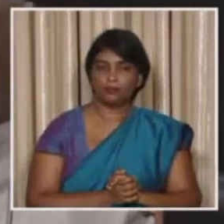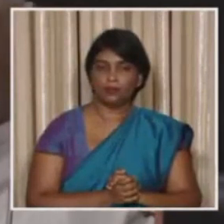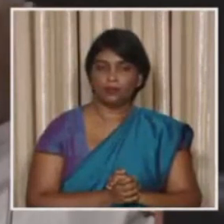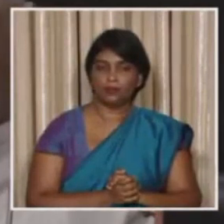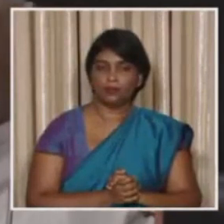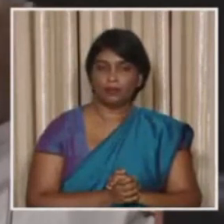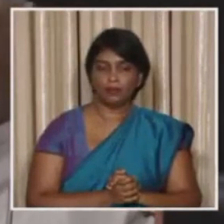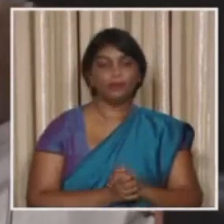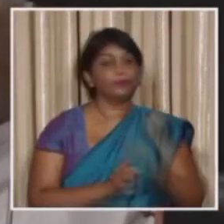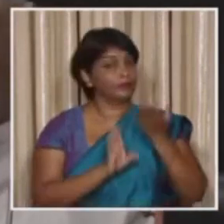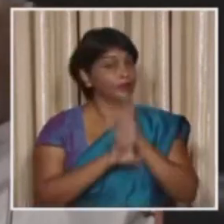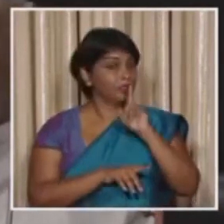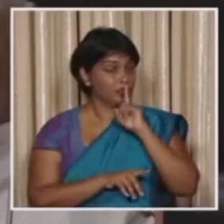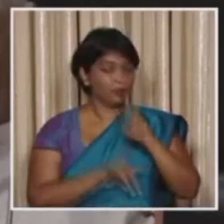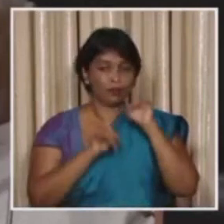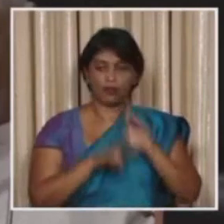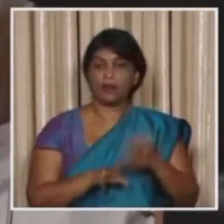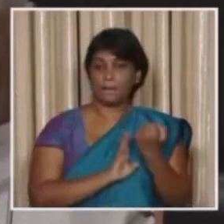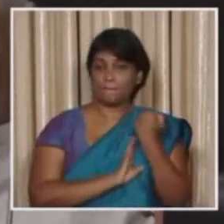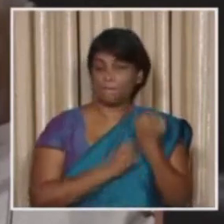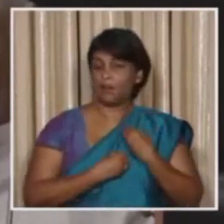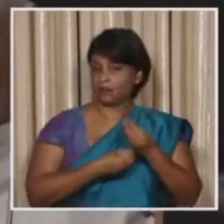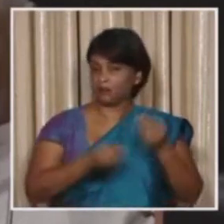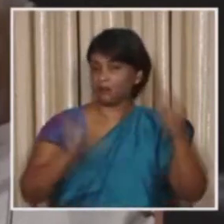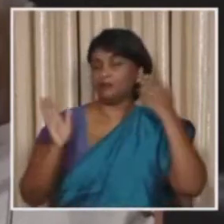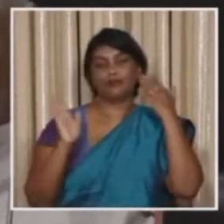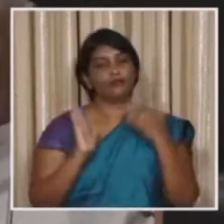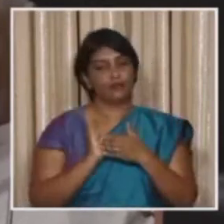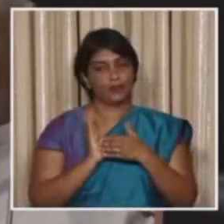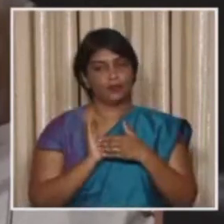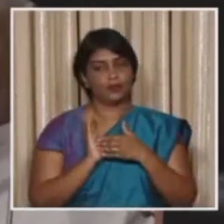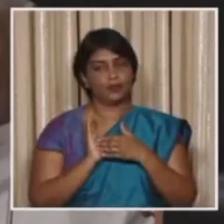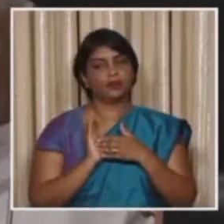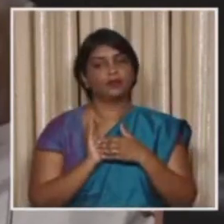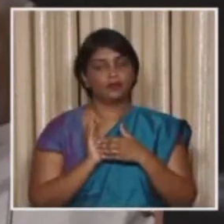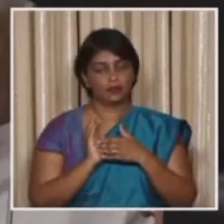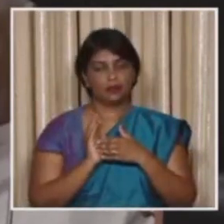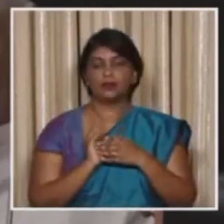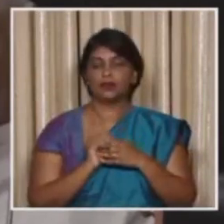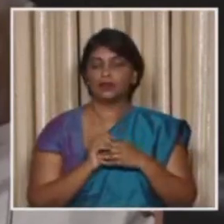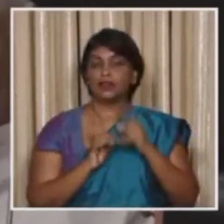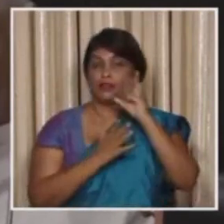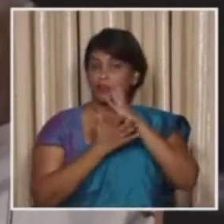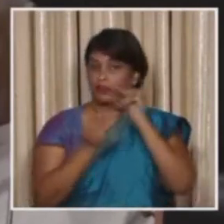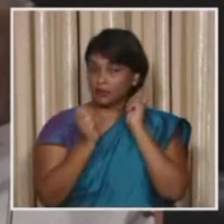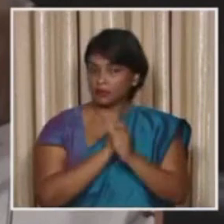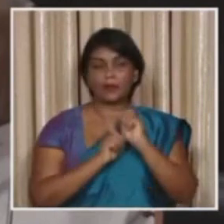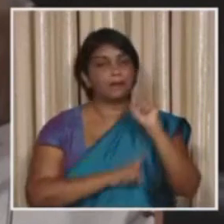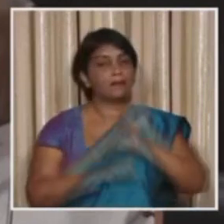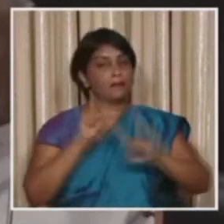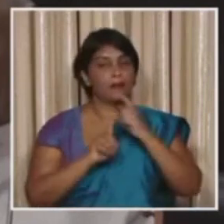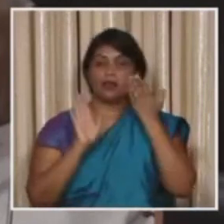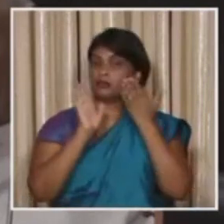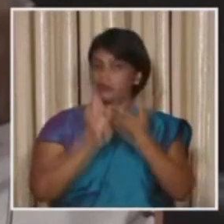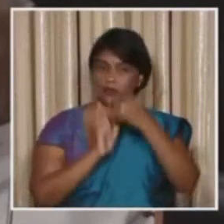said devolved power. ඉහත සඳහන් යෝජනා 3 මම ව්‍යවස්ථා සංශෝධනයක් ලෙස පාර්ලිමේන්තුවට